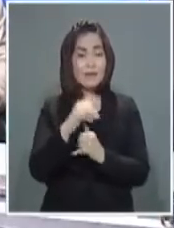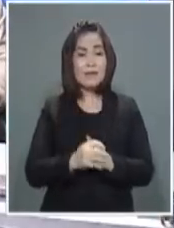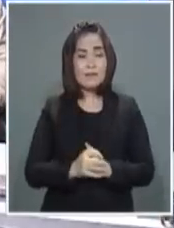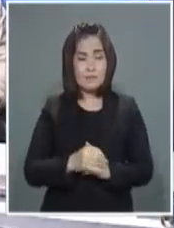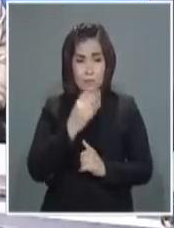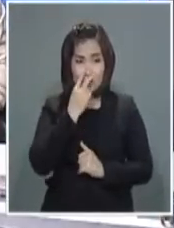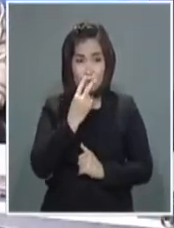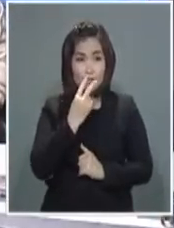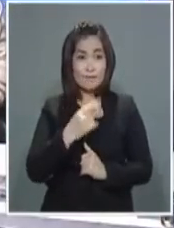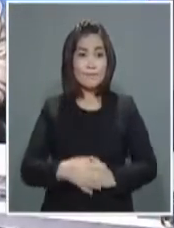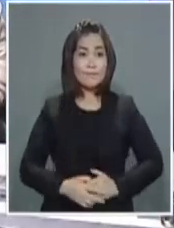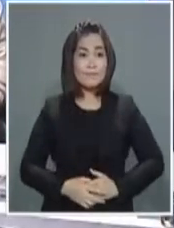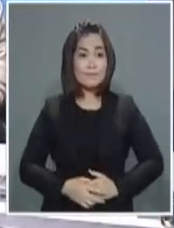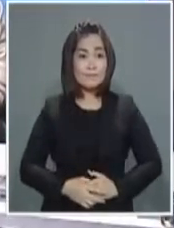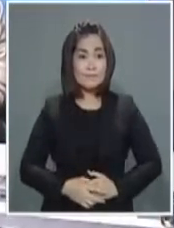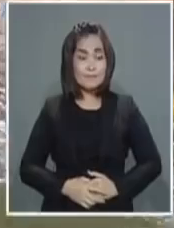เชิญครับ